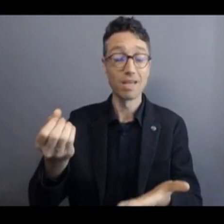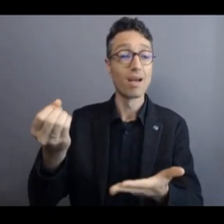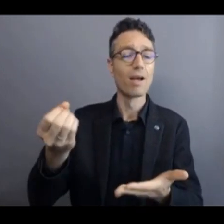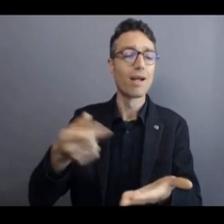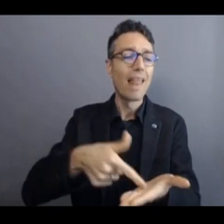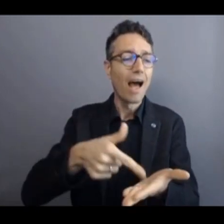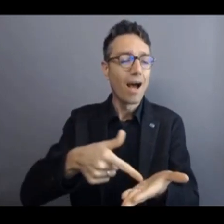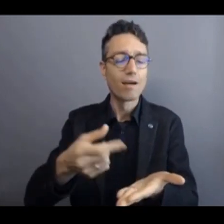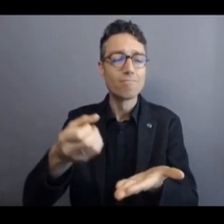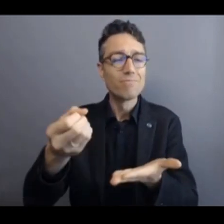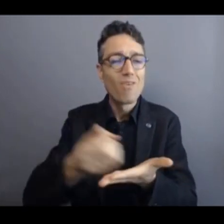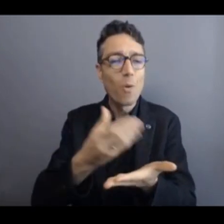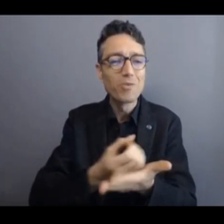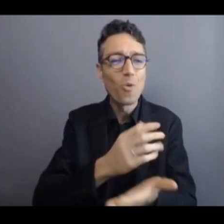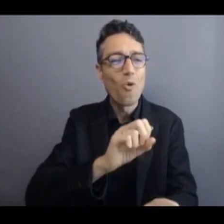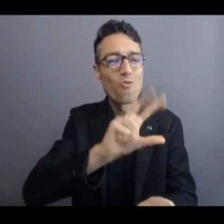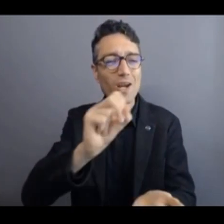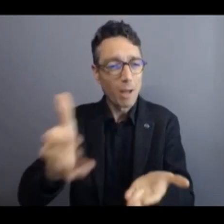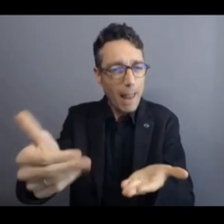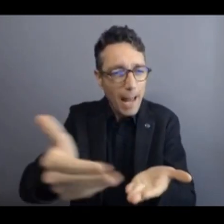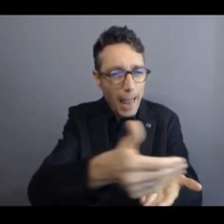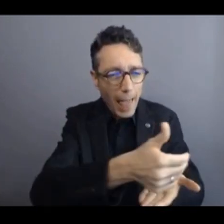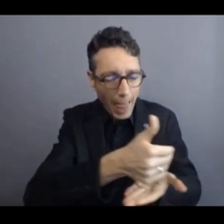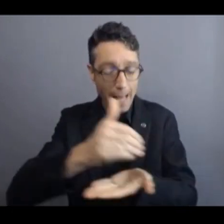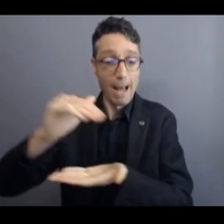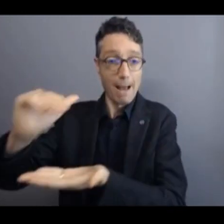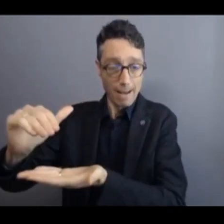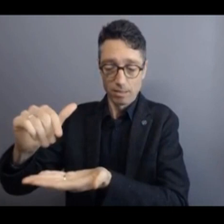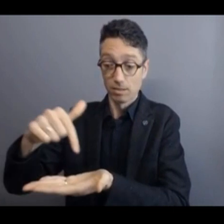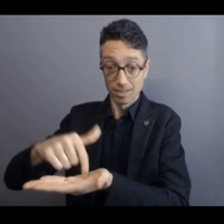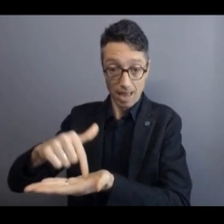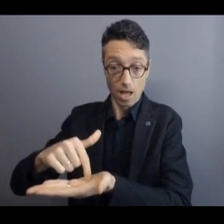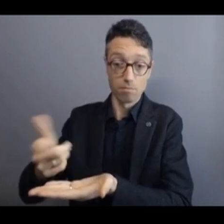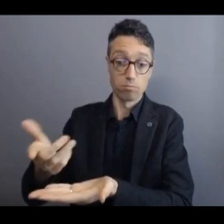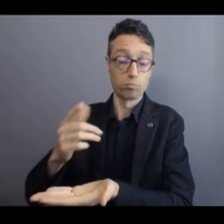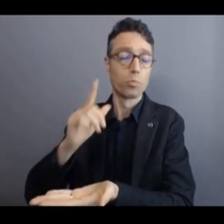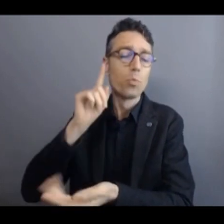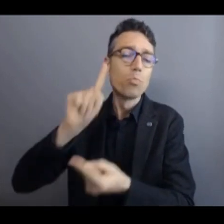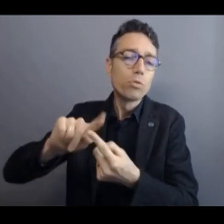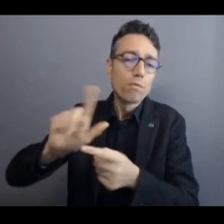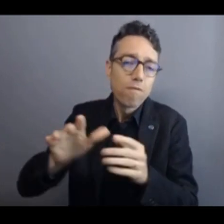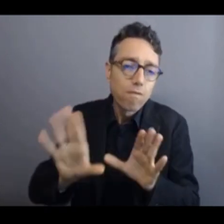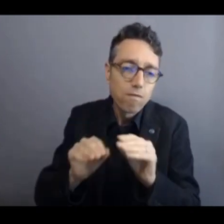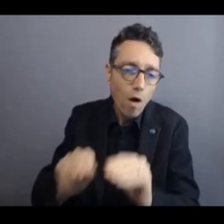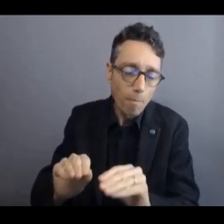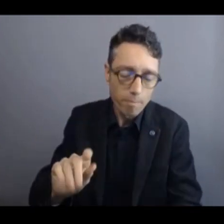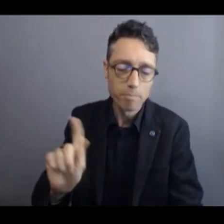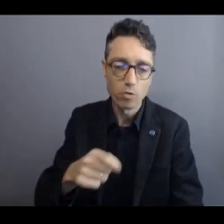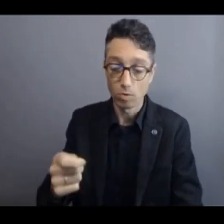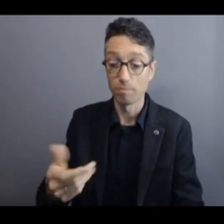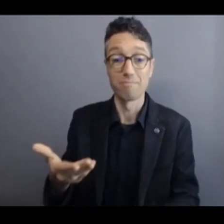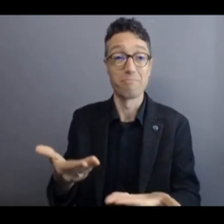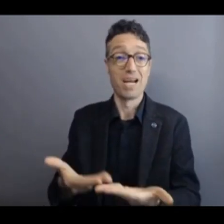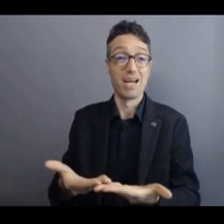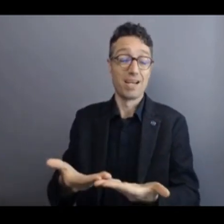pour en informer à l'usage. On l'accompagne, il y a un outil accès libre mobilité qui va être mis à disposition à partir de fin